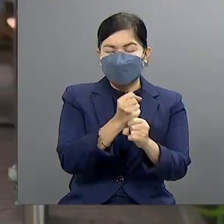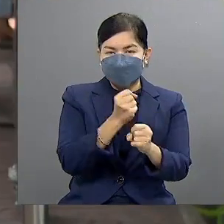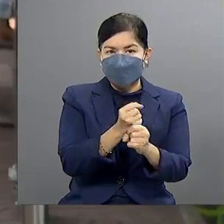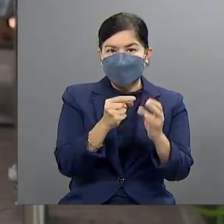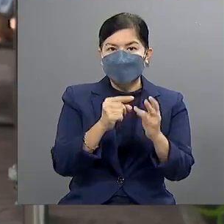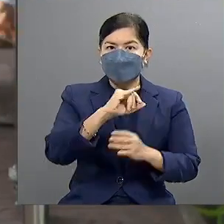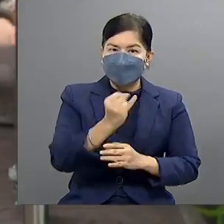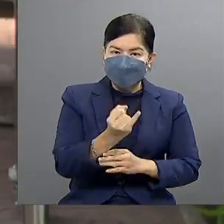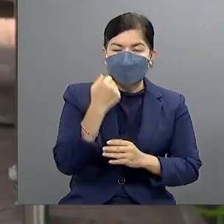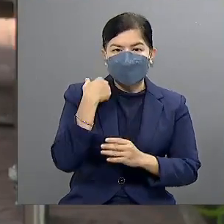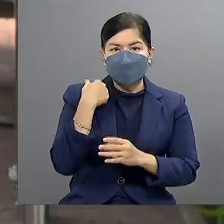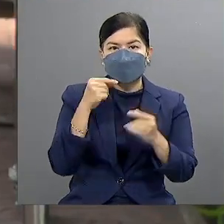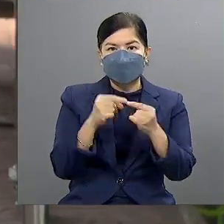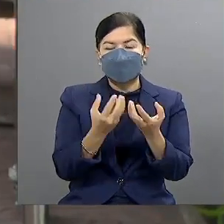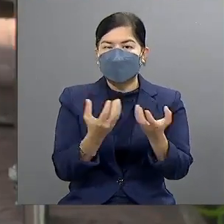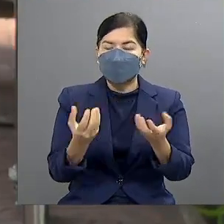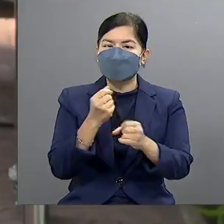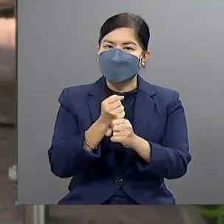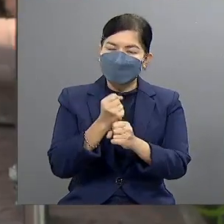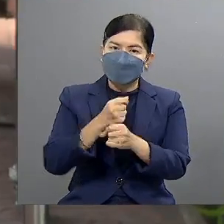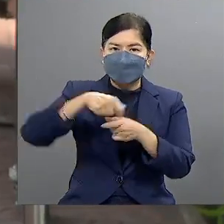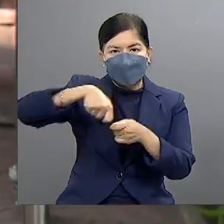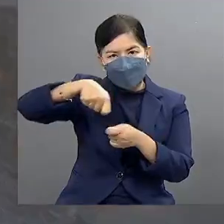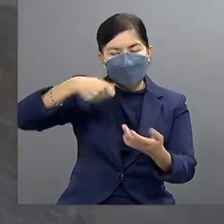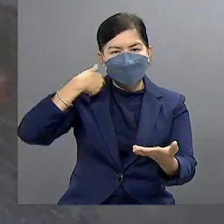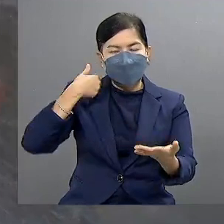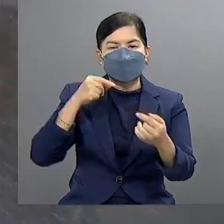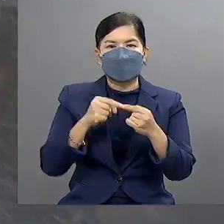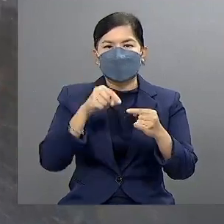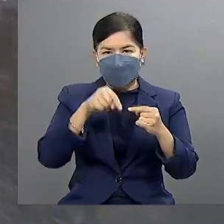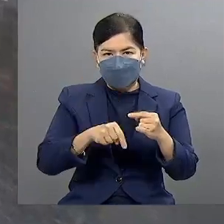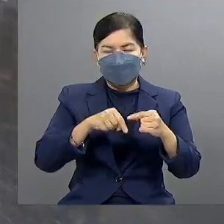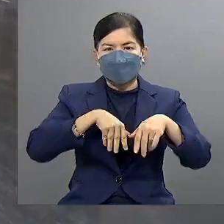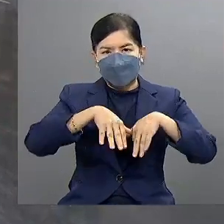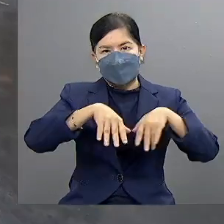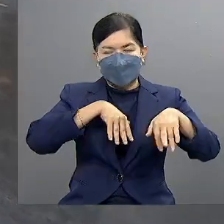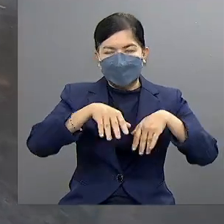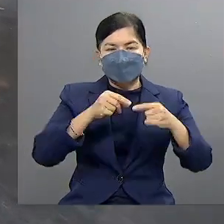ได้นะคะเพราะสามารถที่จะเดินเล่นกันได้ด้วยแล้วก็อย่าลืมนะคะต้องดูแลตัวเองด้วยวันพรุ่งนี้ดูท่า